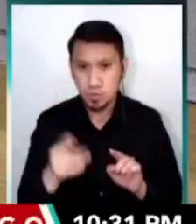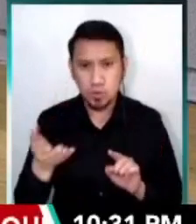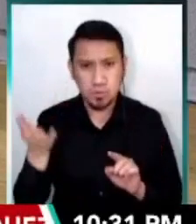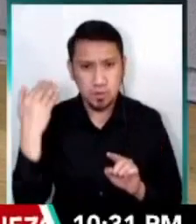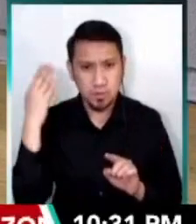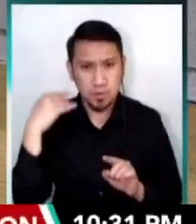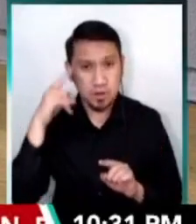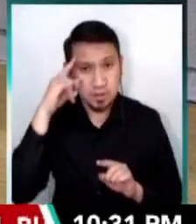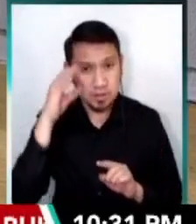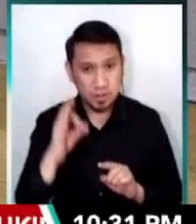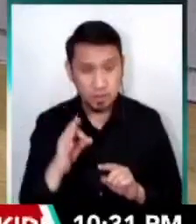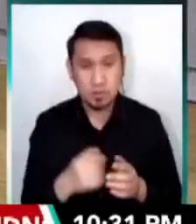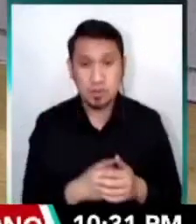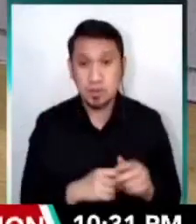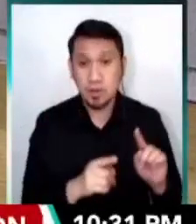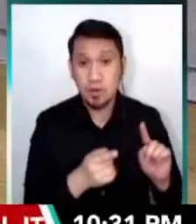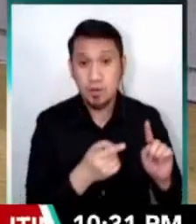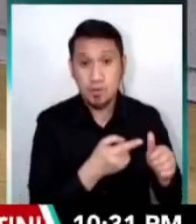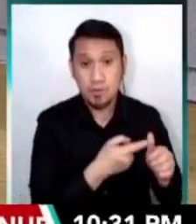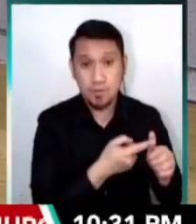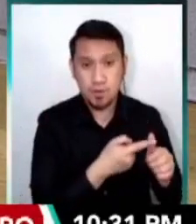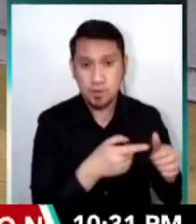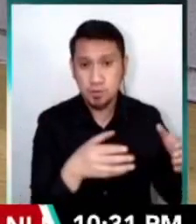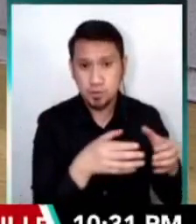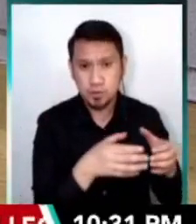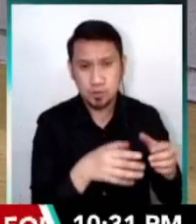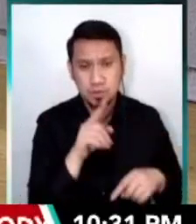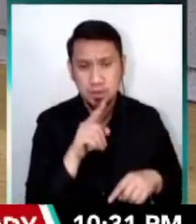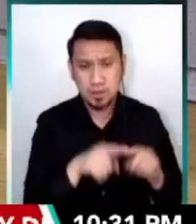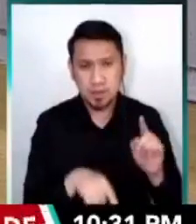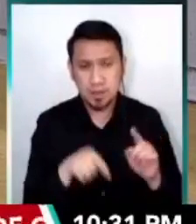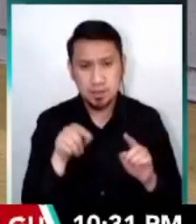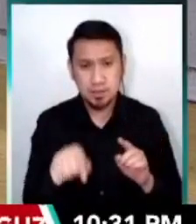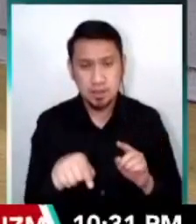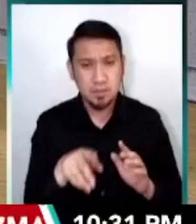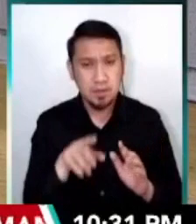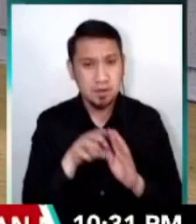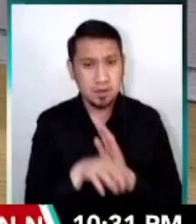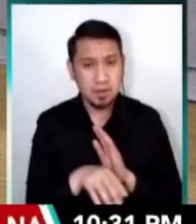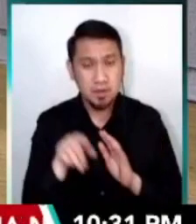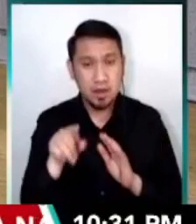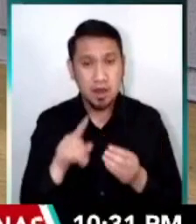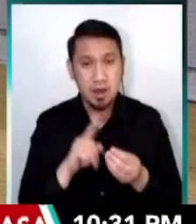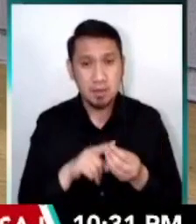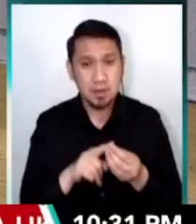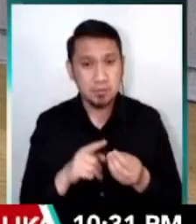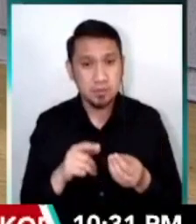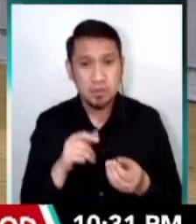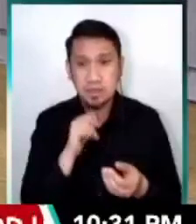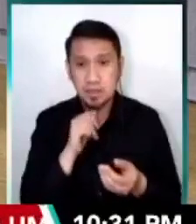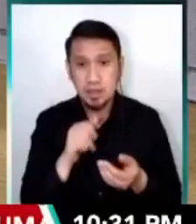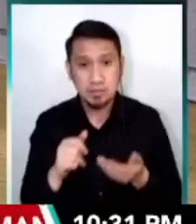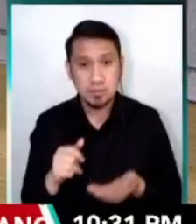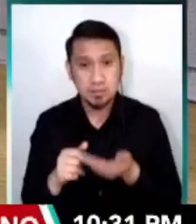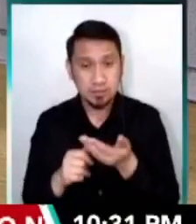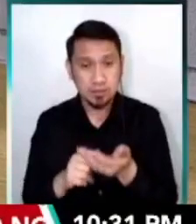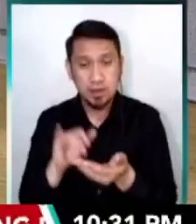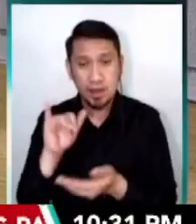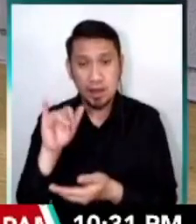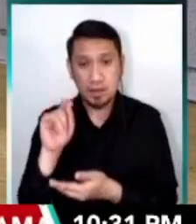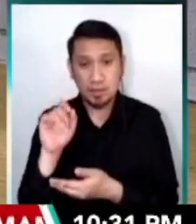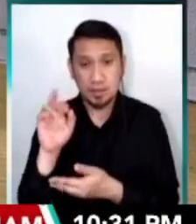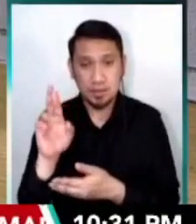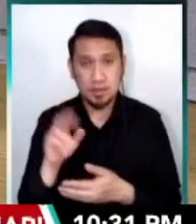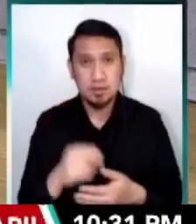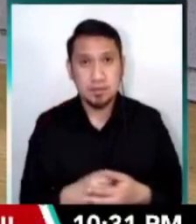First Division na hindi maituturing na krimeng may moral turpitude ang hindi paghahain ni Marcos ng income tax returns.